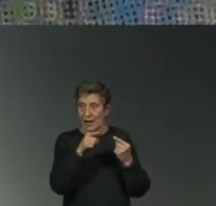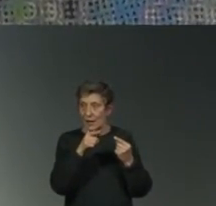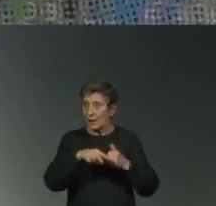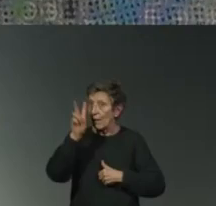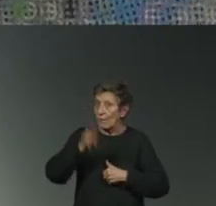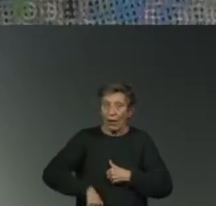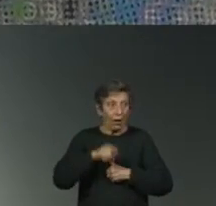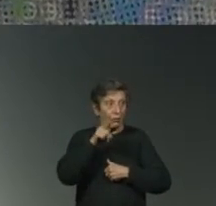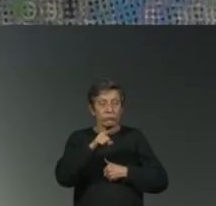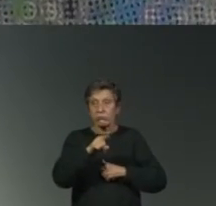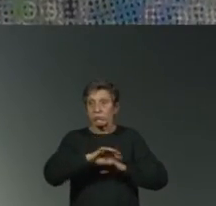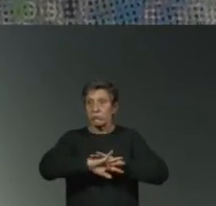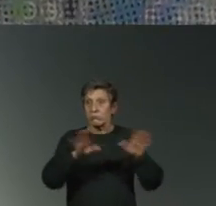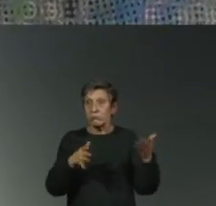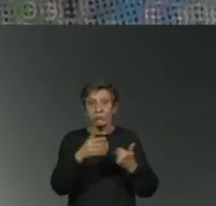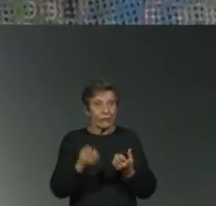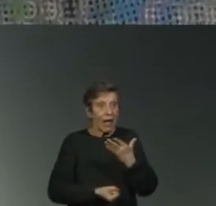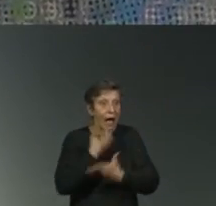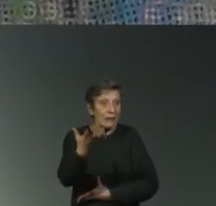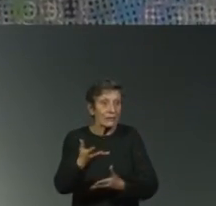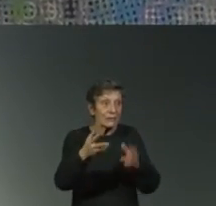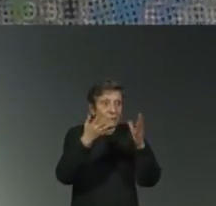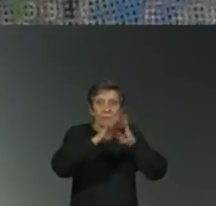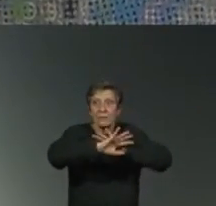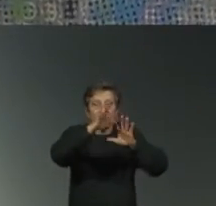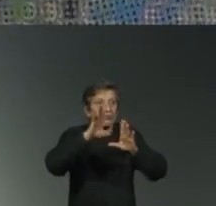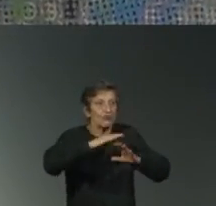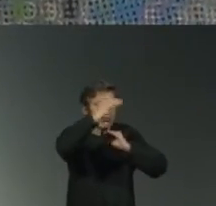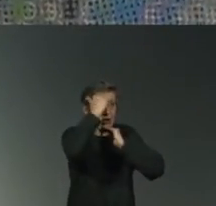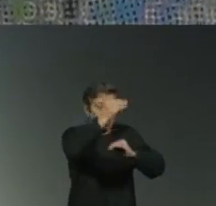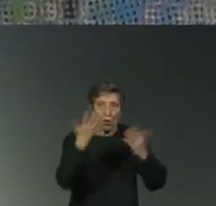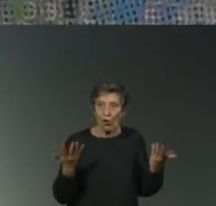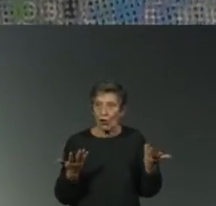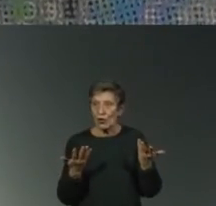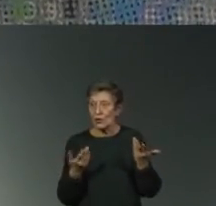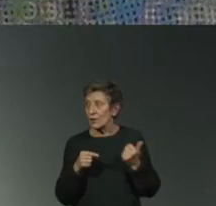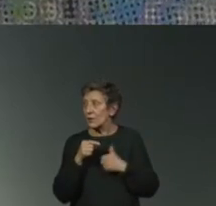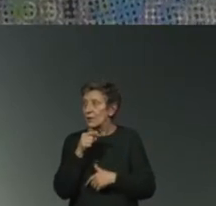pur génie, vraiment un artiste immense que je vénère, vraiment